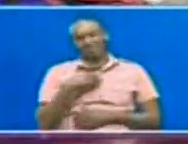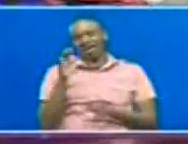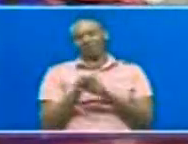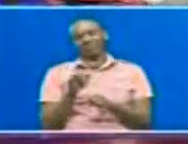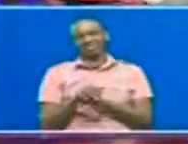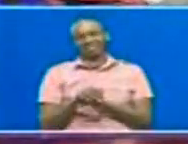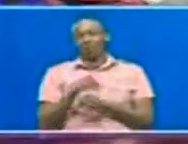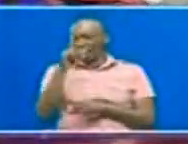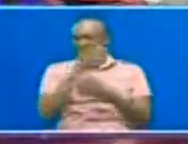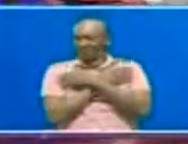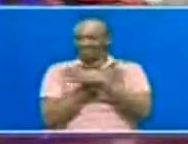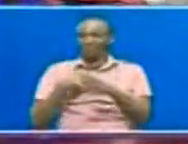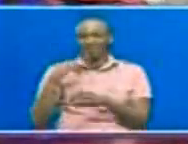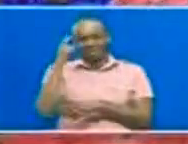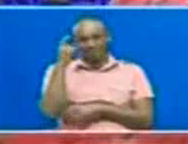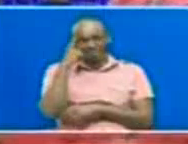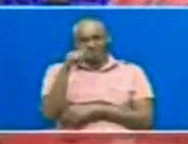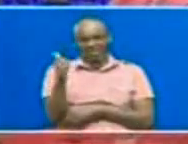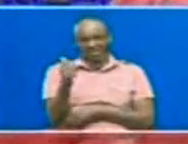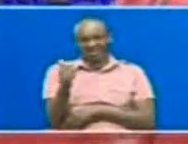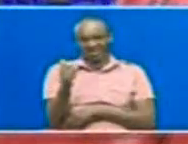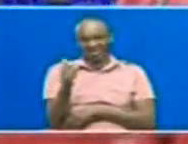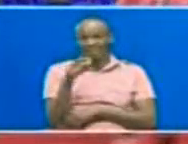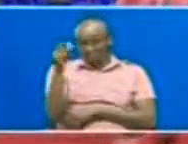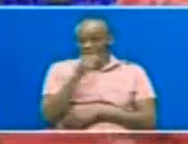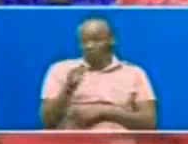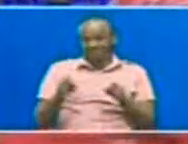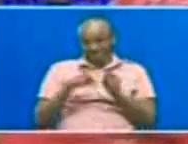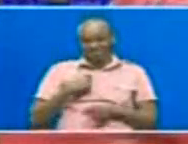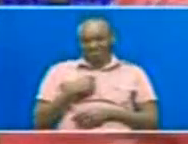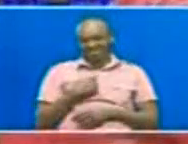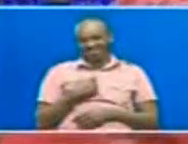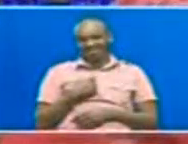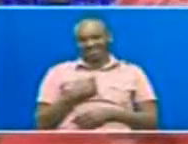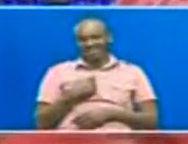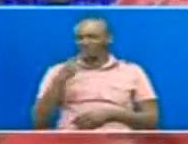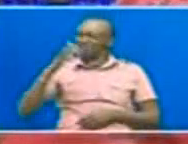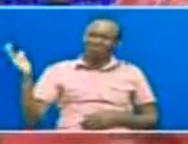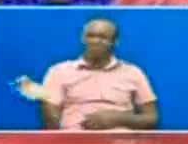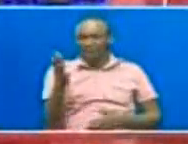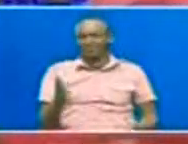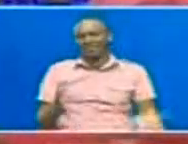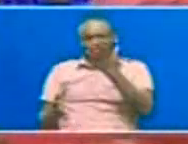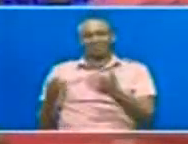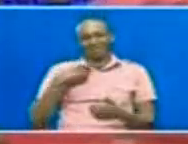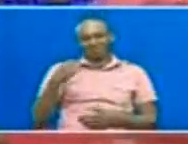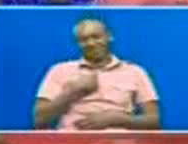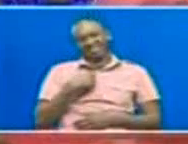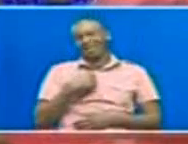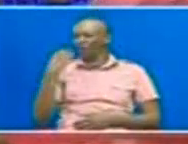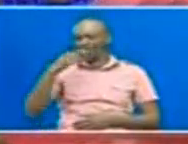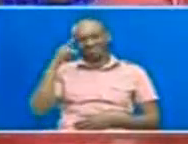Even there is a friend of mine, yes, ambaye yuko huko. Ni mzee kama mimi. Mm. Alikuwa ananichapa sana. Mpaka I only think of